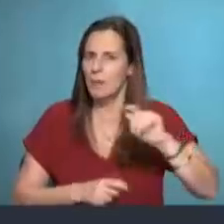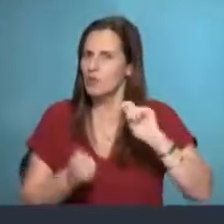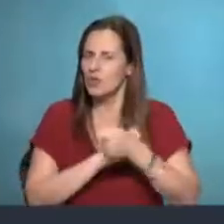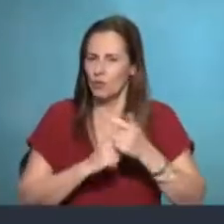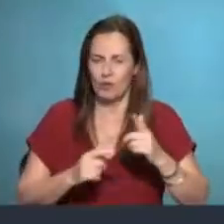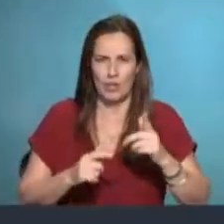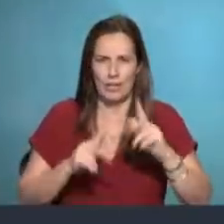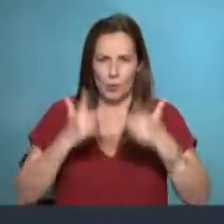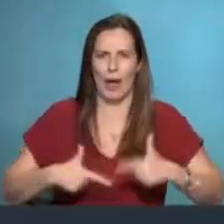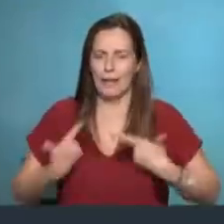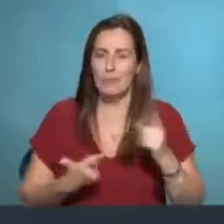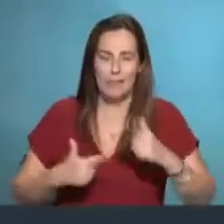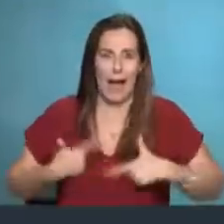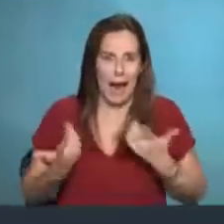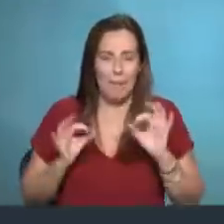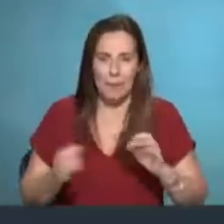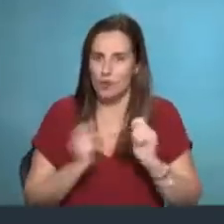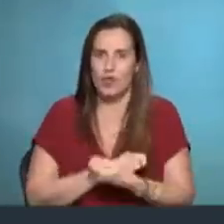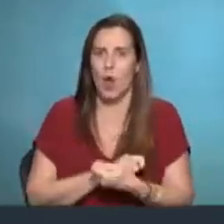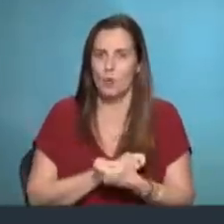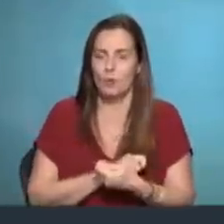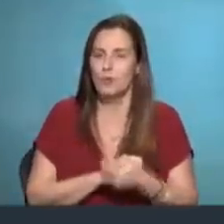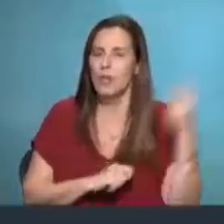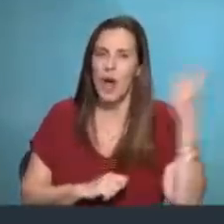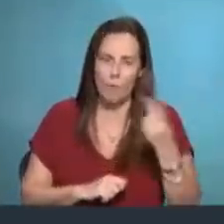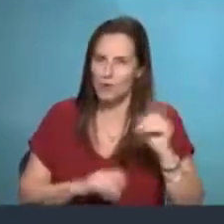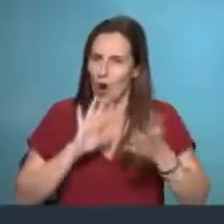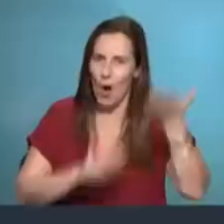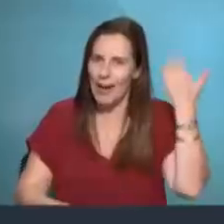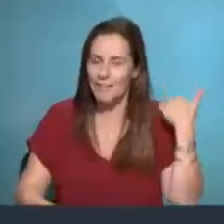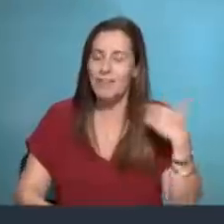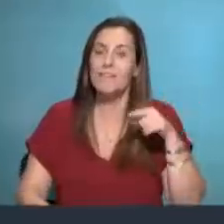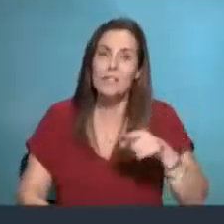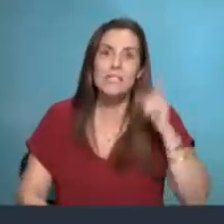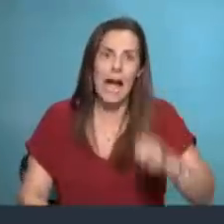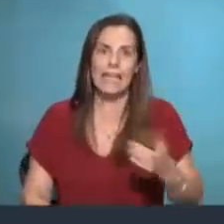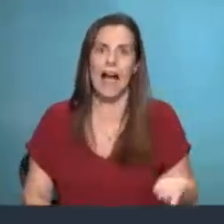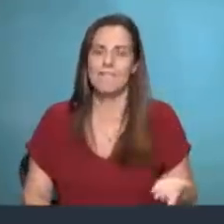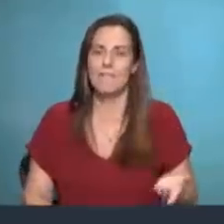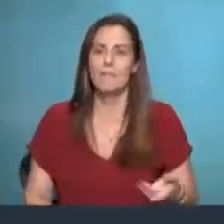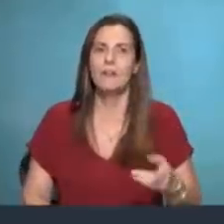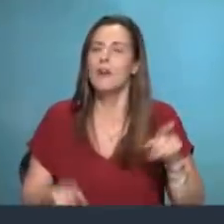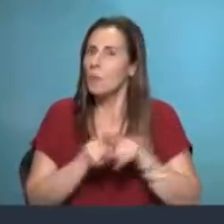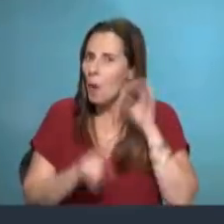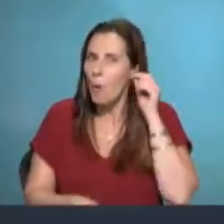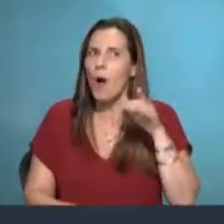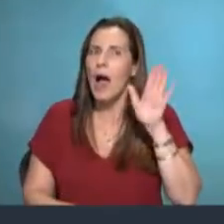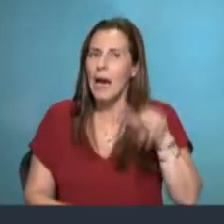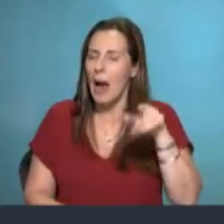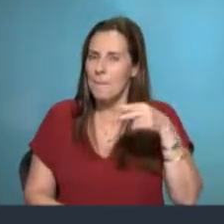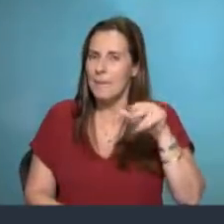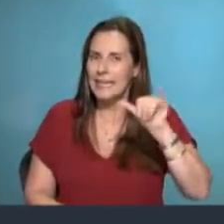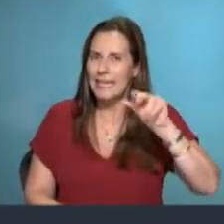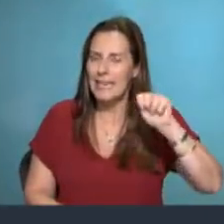לייפסטייל. זה אורח חיים שכמובן שלא היה לפני זה, וזה חייב להיות. כמו נסרין, גם אינס